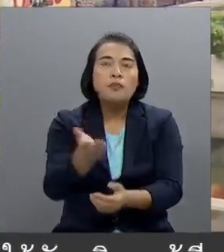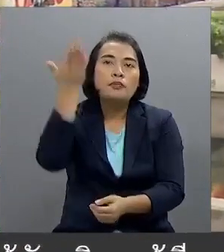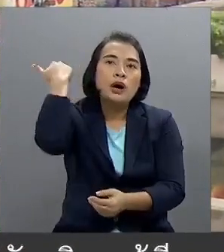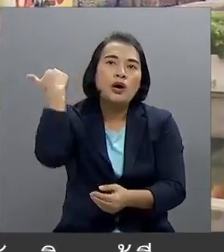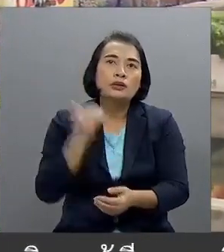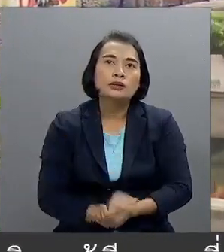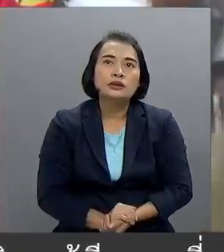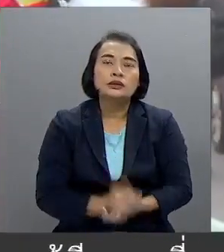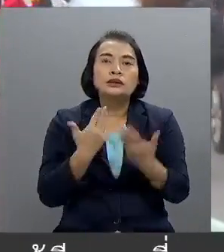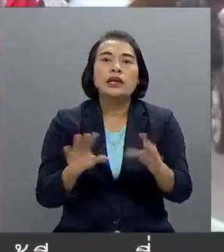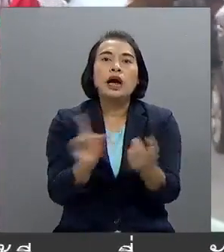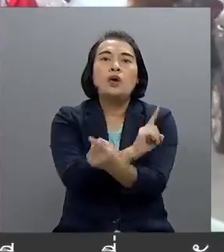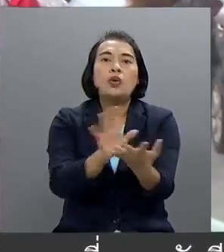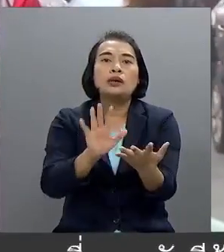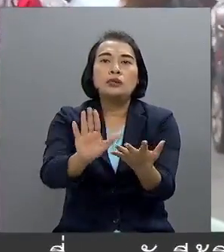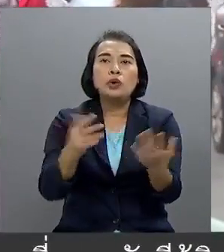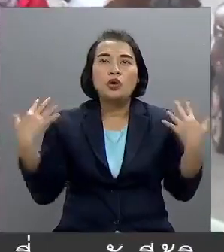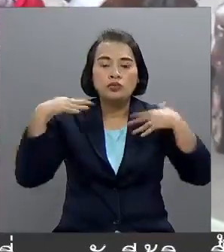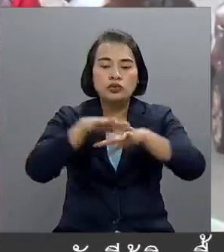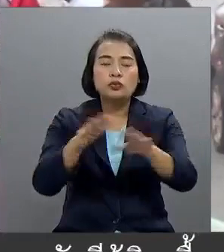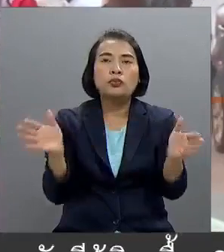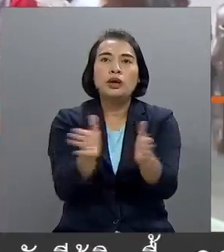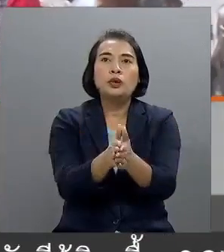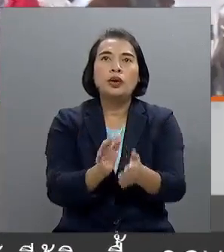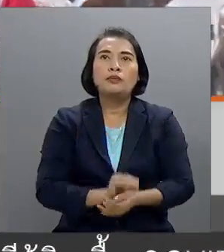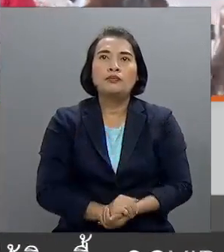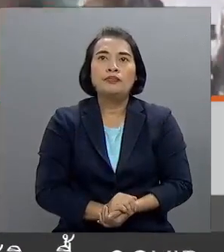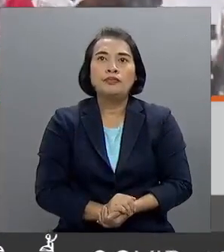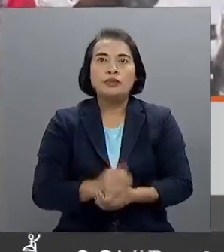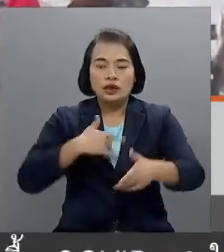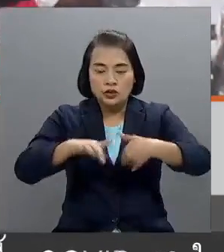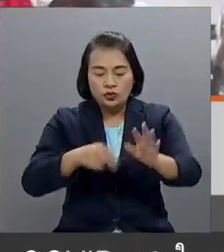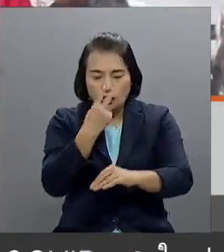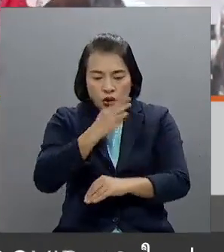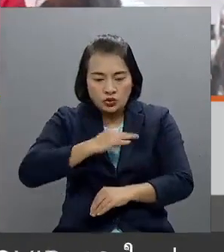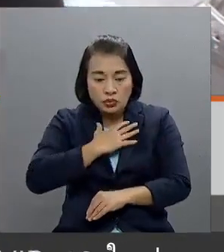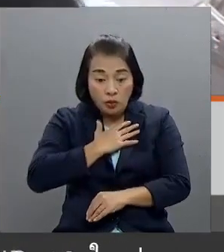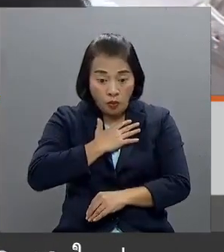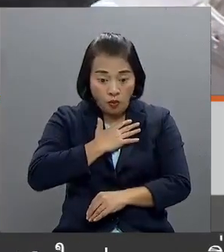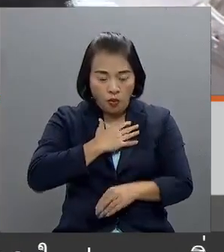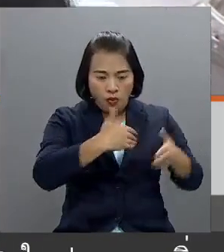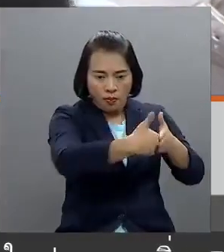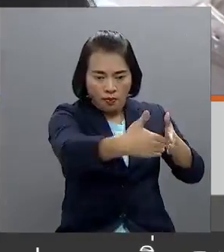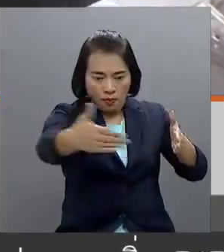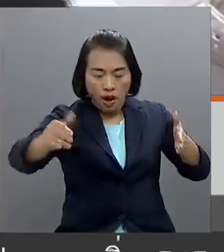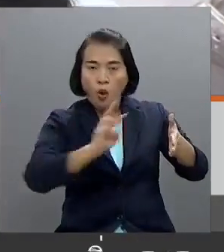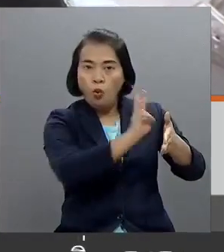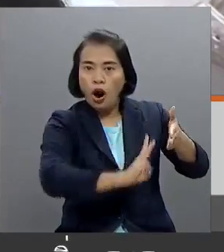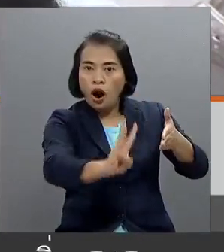ณีวัฒนธรรมมารวมกัน ชาวบ้านปลื้มมากเพราะว่าจากกำแพงเปล่าๆที่ไม่มีอะไรเลยบอกกับลูกบ้านว่า